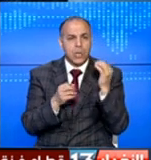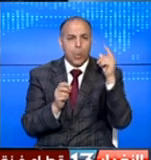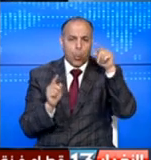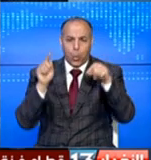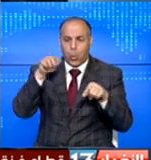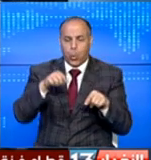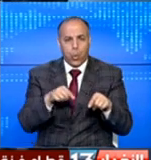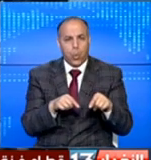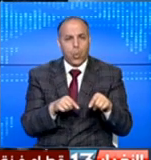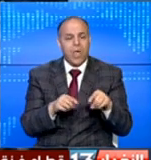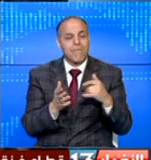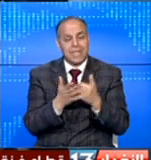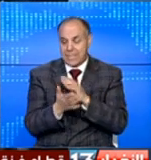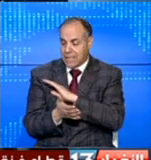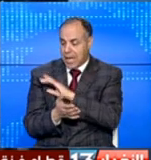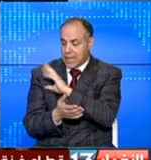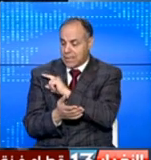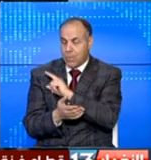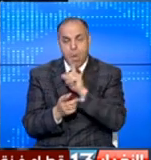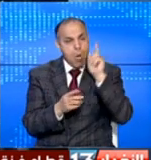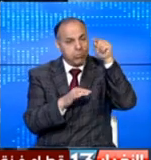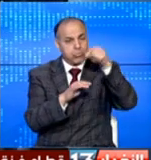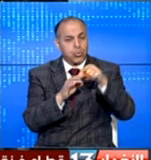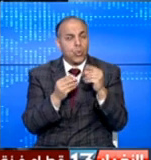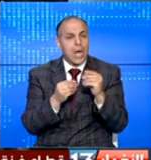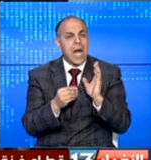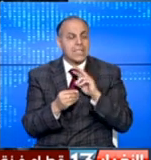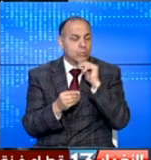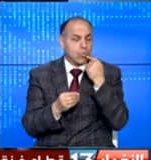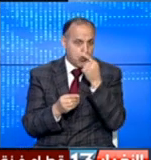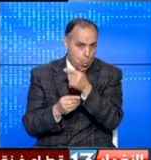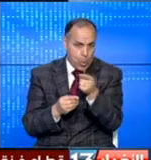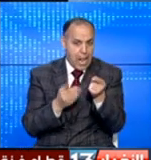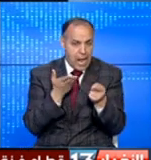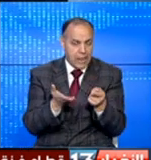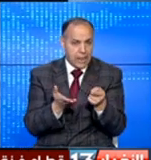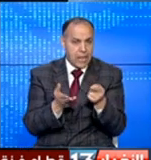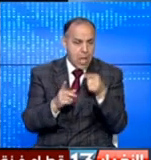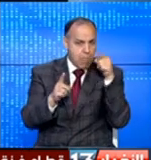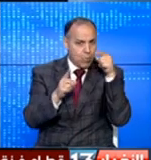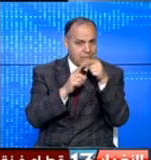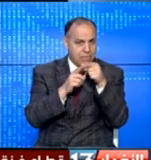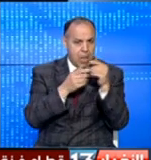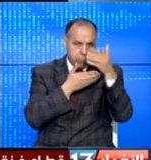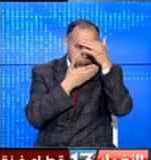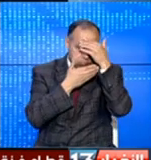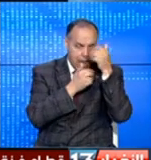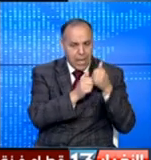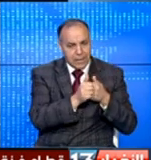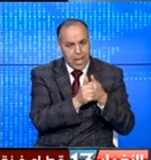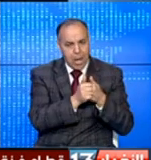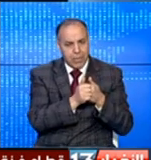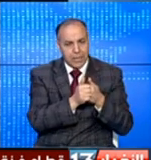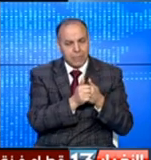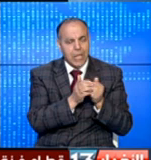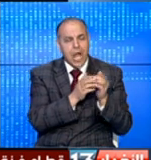المواقع الفلسطينية في قطاع غزة، قصف قال عنه جيش المحتل الإسرائيلي إنه استهدف مقاتلين تابعين